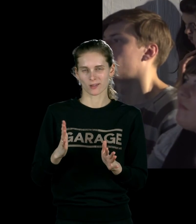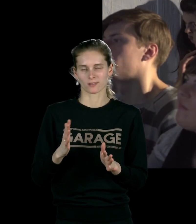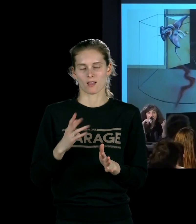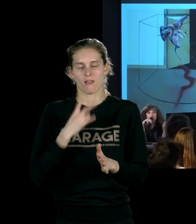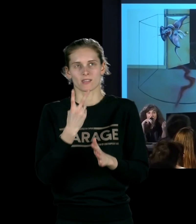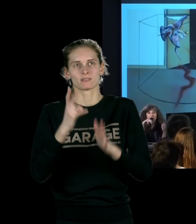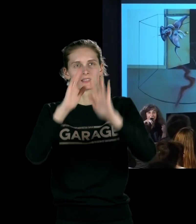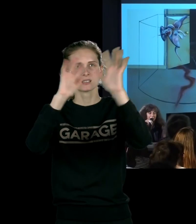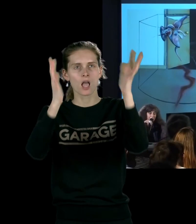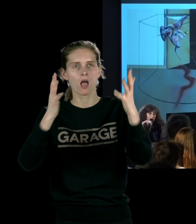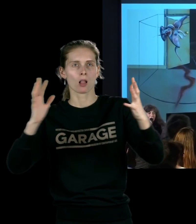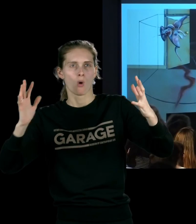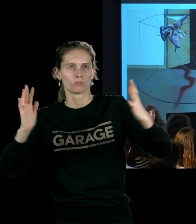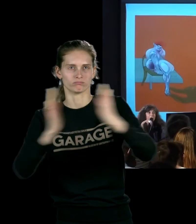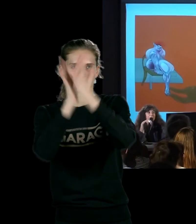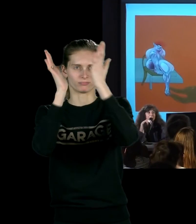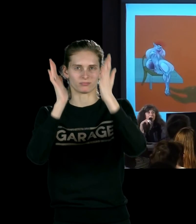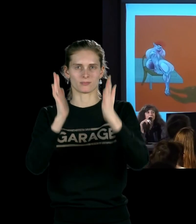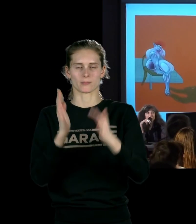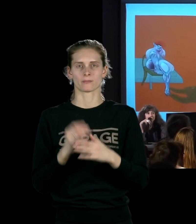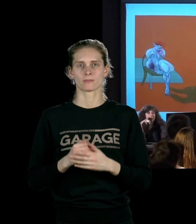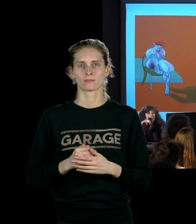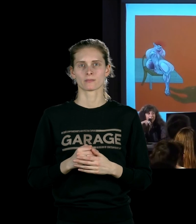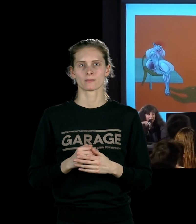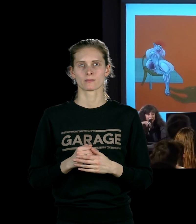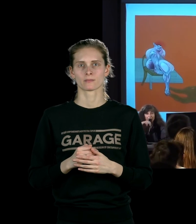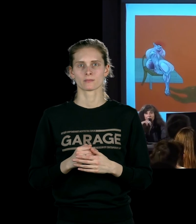Взаимоотношения тел, столкновение тел, которые чаще всего оказываются